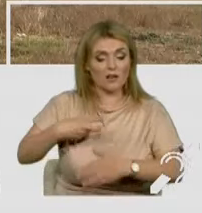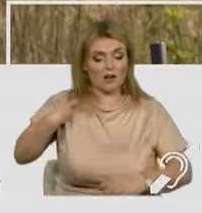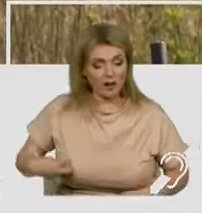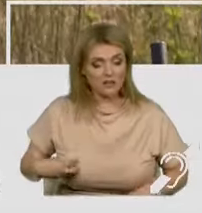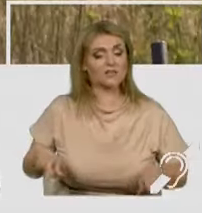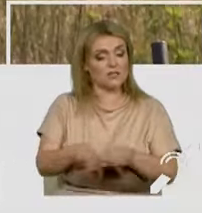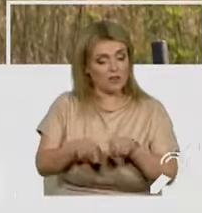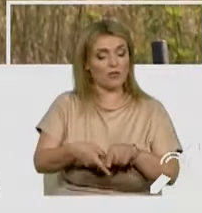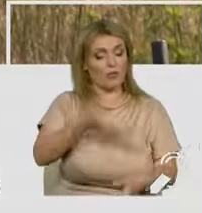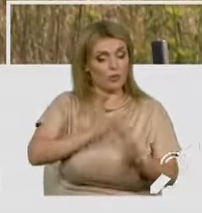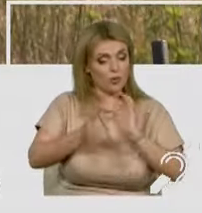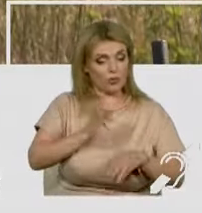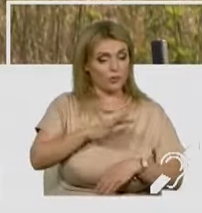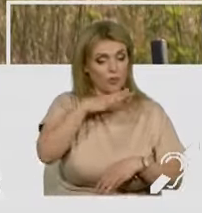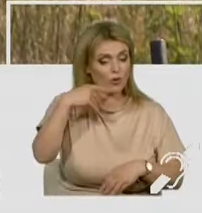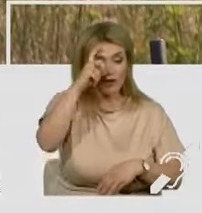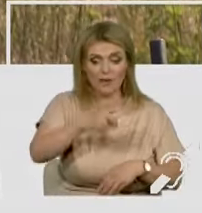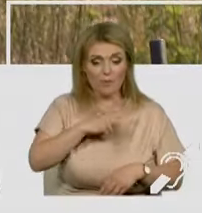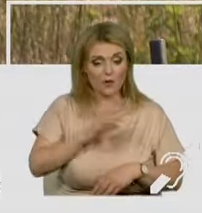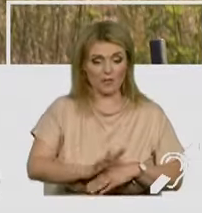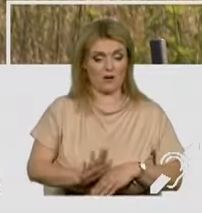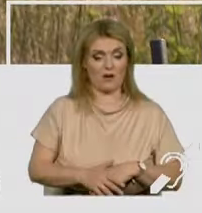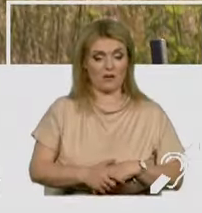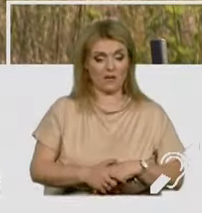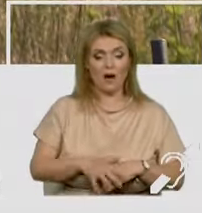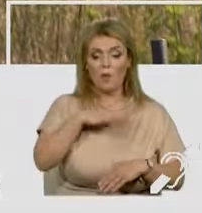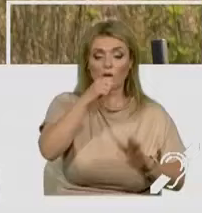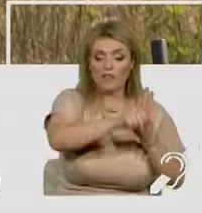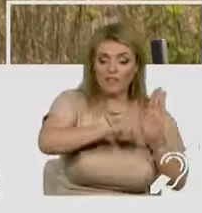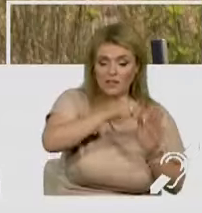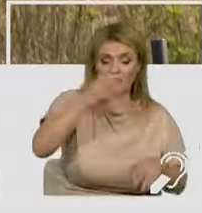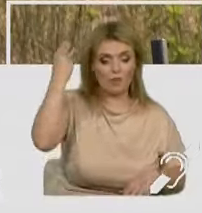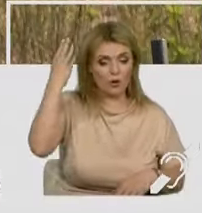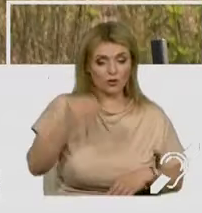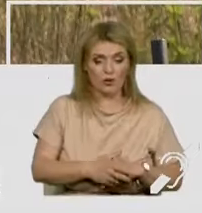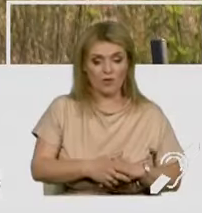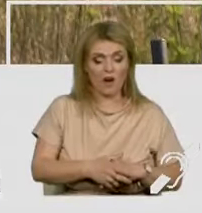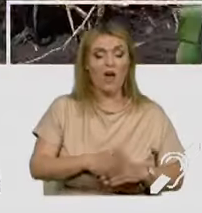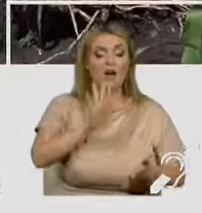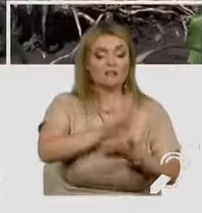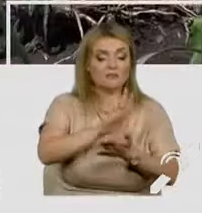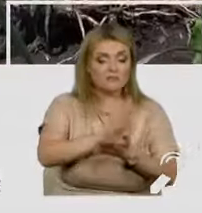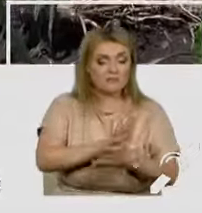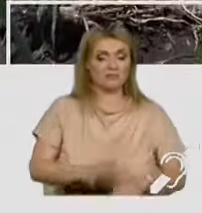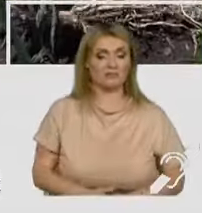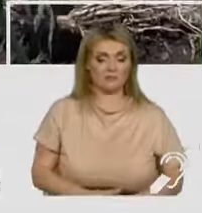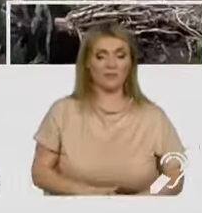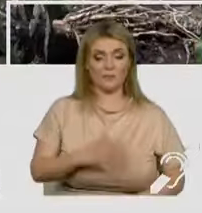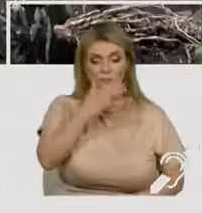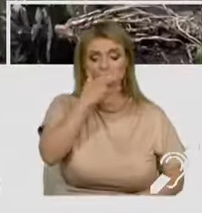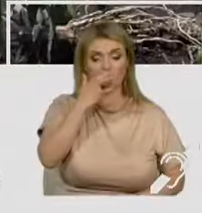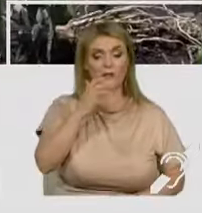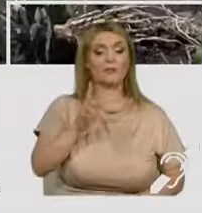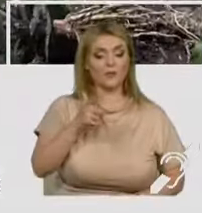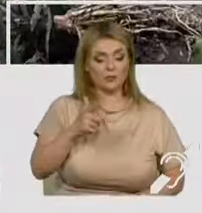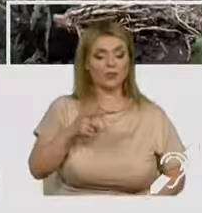expun. Potrivit autorităților sanitare, izvoarele și fântânile din Republica Moldova au fost poluate din cauza folosirii în exces a